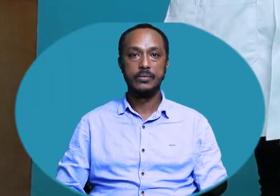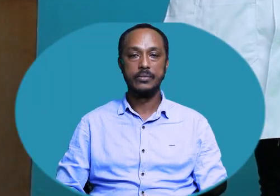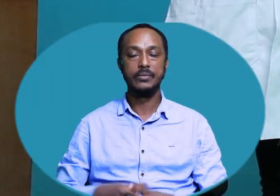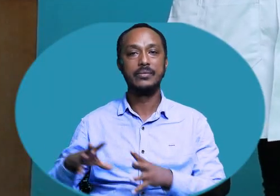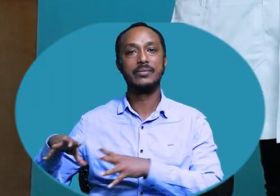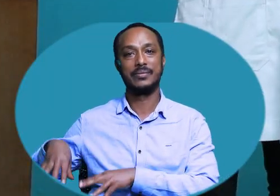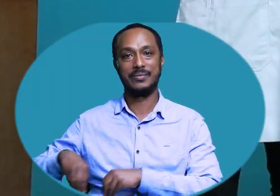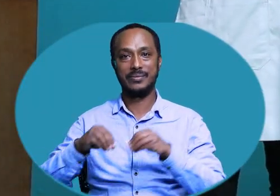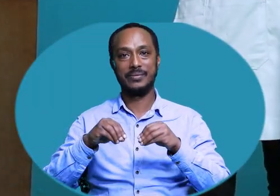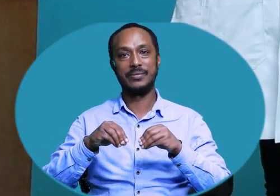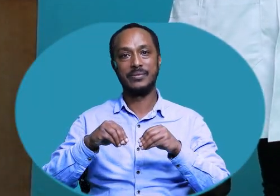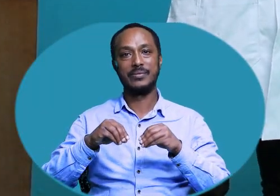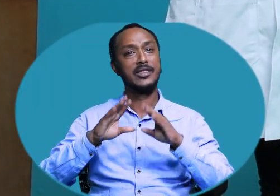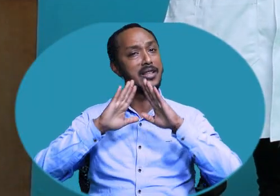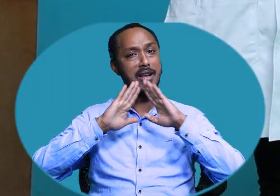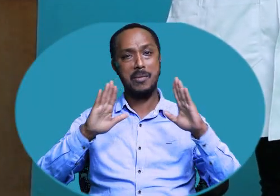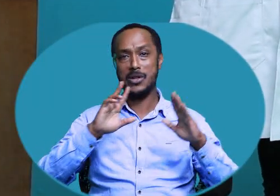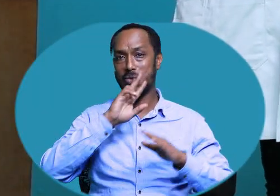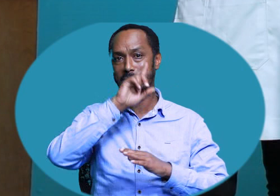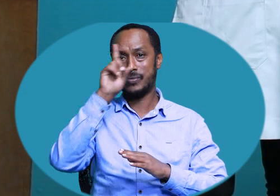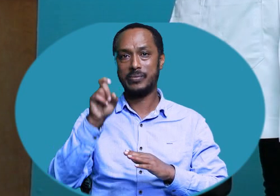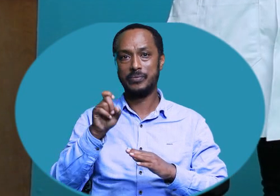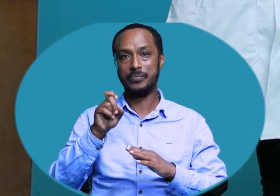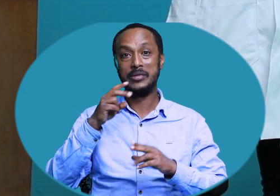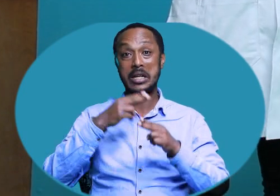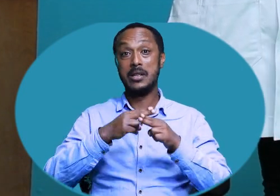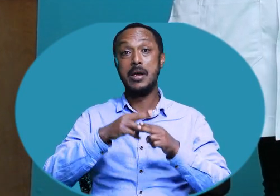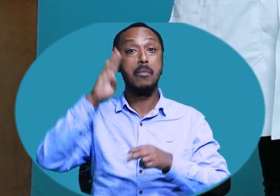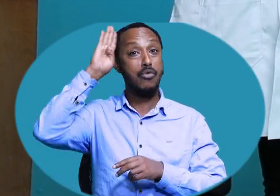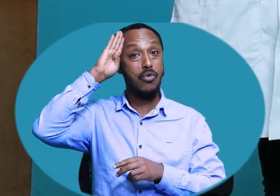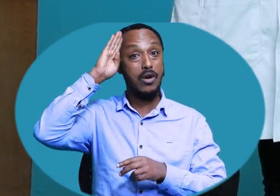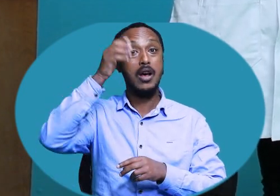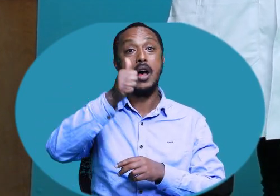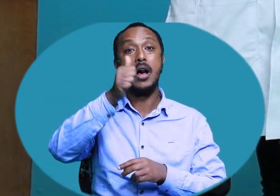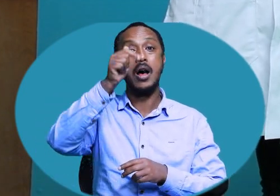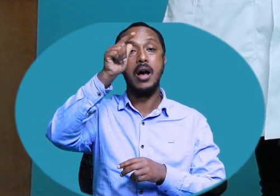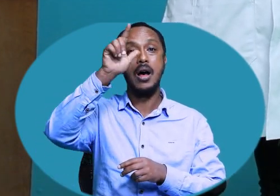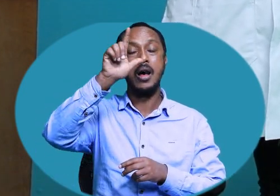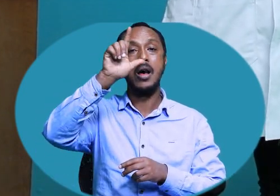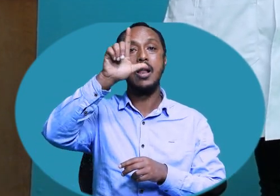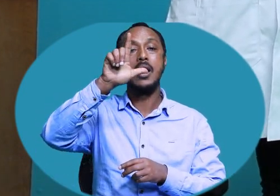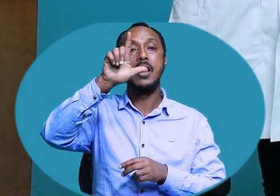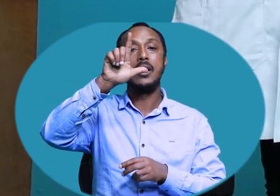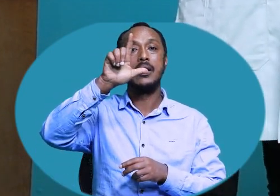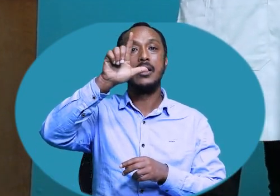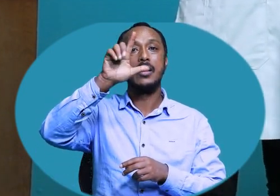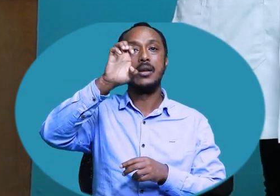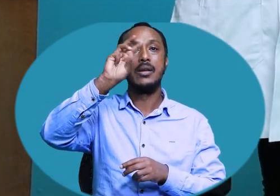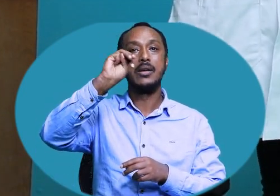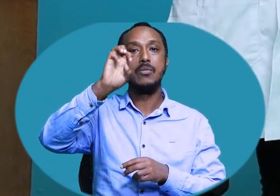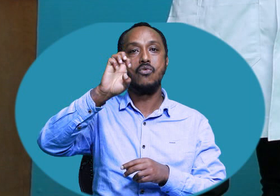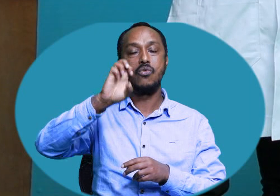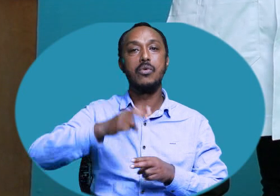ተማሪዎች እንዴት ናችሁ? ስሜ ብሩክ አለሙ ይባላል። በአዲስ ከተማ መሳናዶ ትምህርት ቤት የኬሚስትሪ መምህር